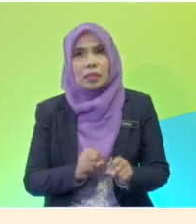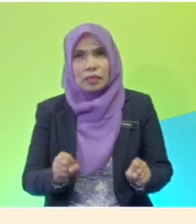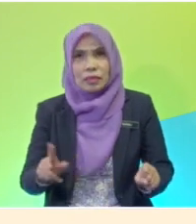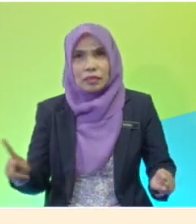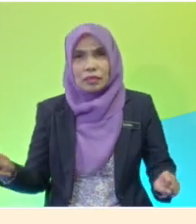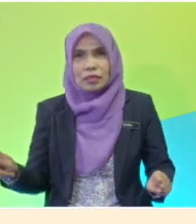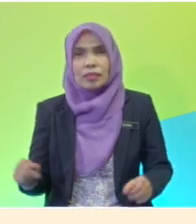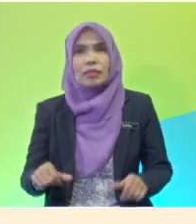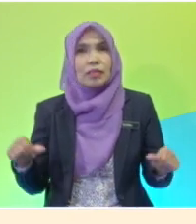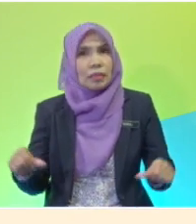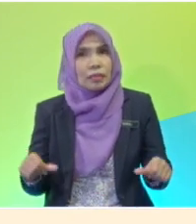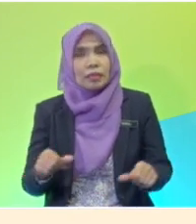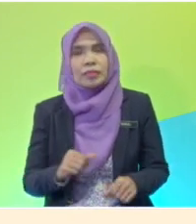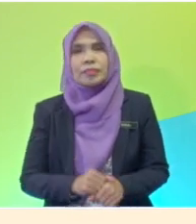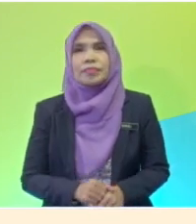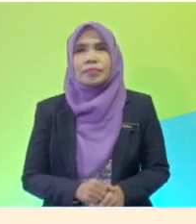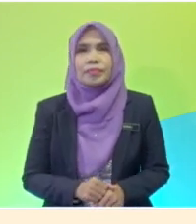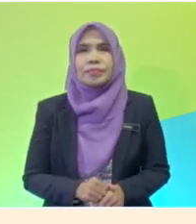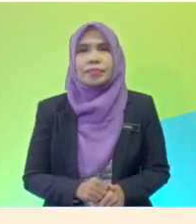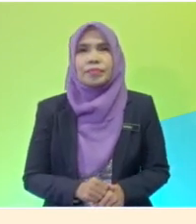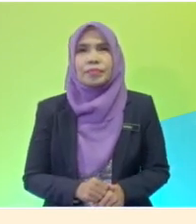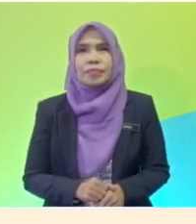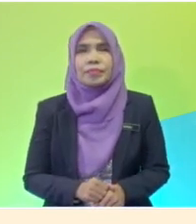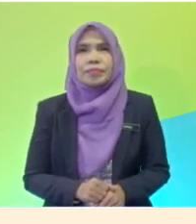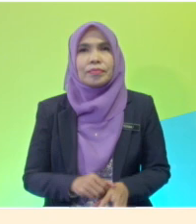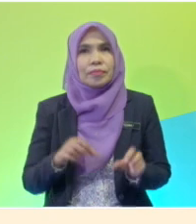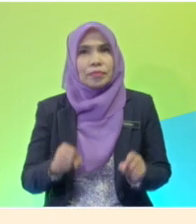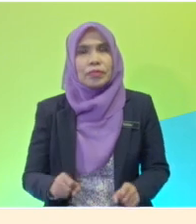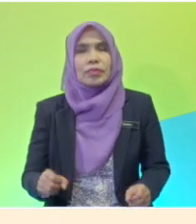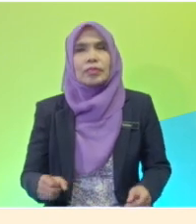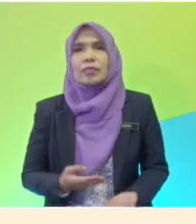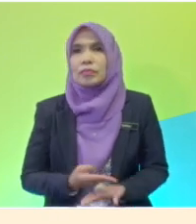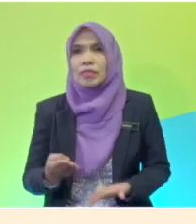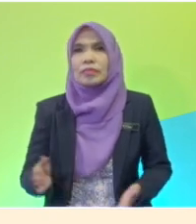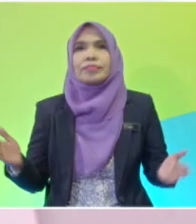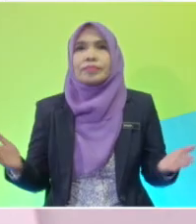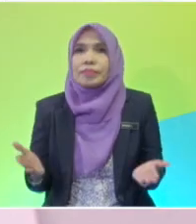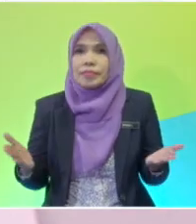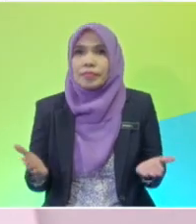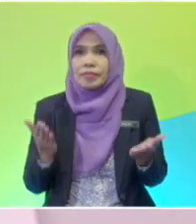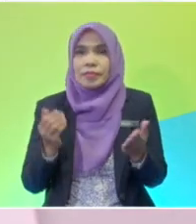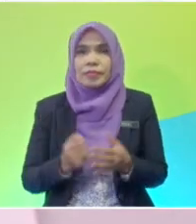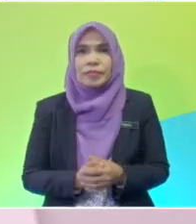yang keduanya juga boleh selalu memberi kalahkan dan dorongan lah